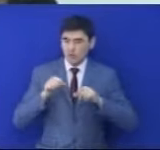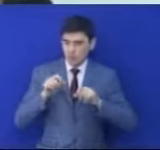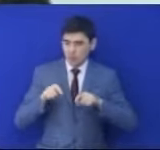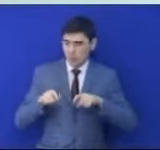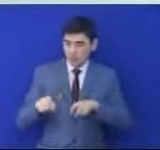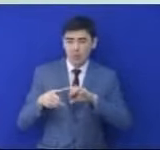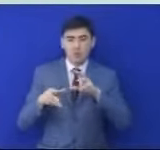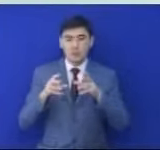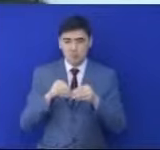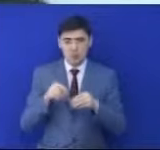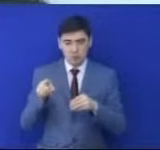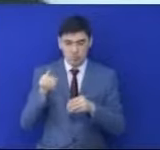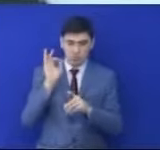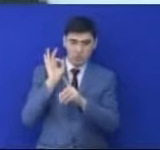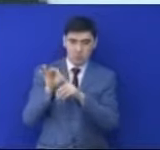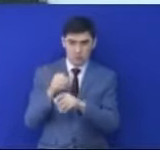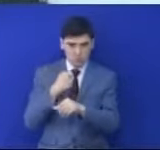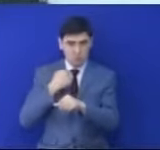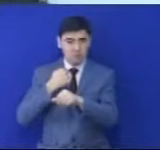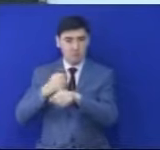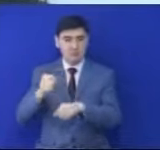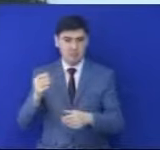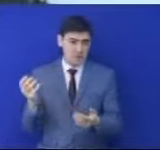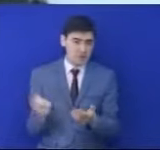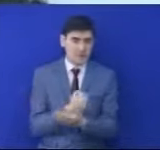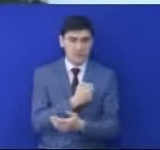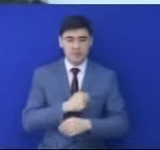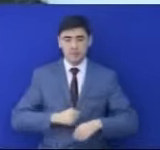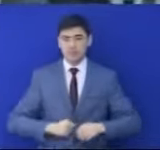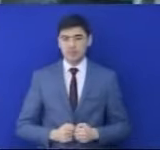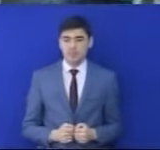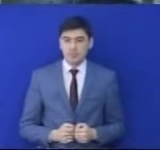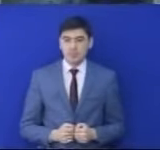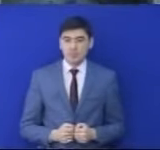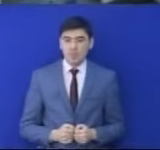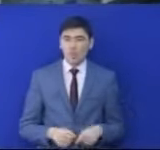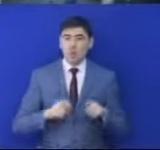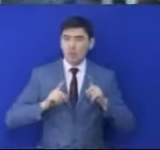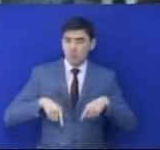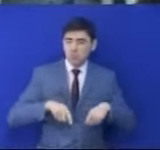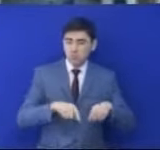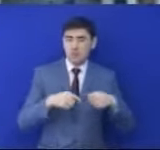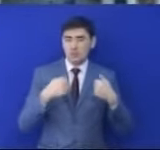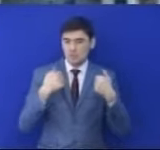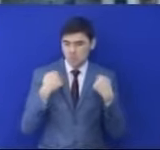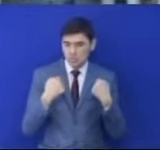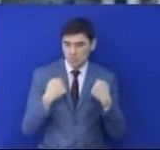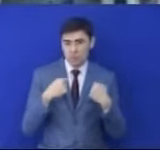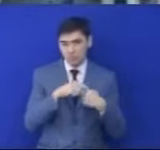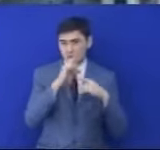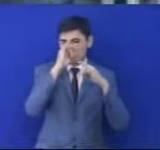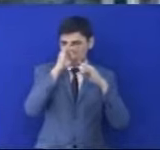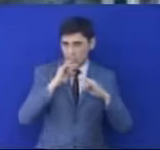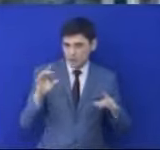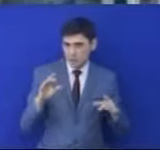отыр. Жеңіл атлетика спорт түрі өте кең таралған. Жас талғамайды және де ол спорт